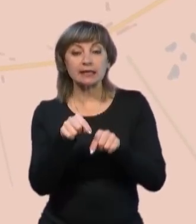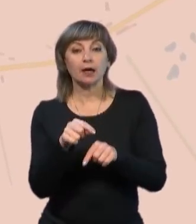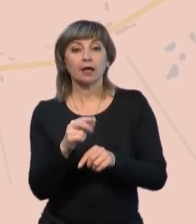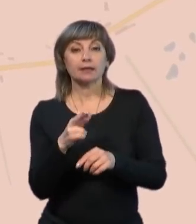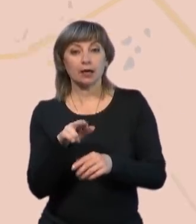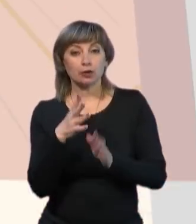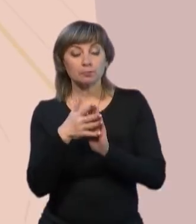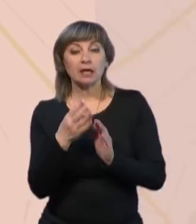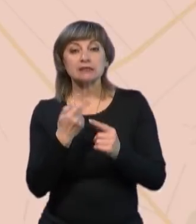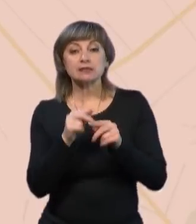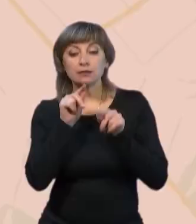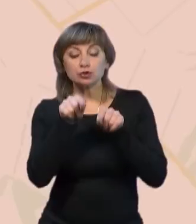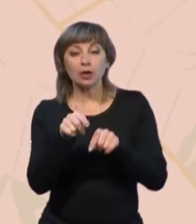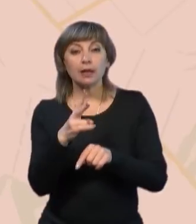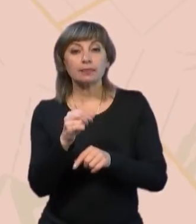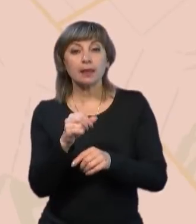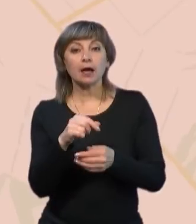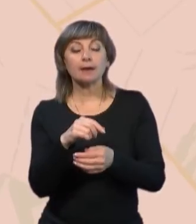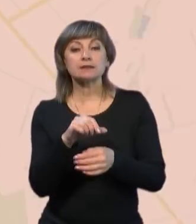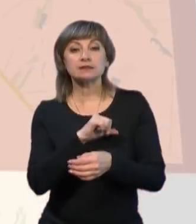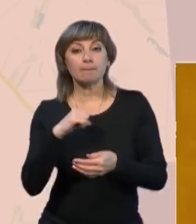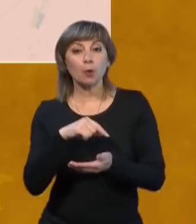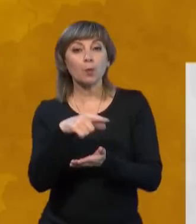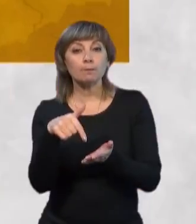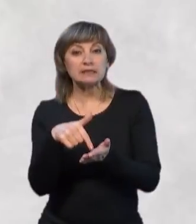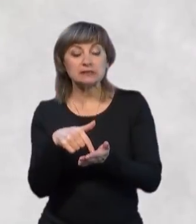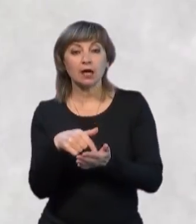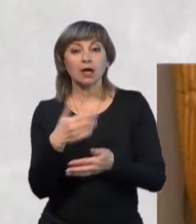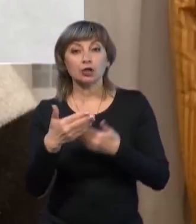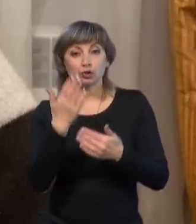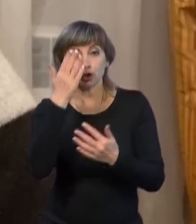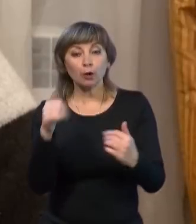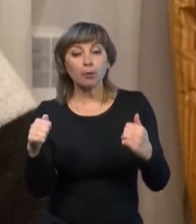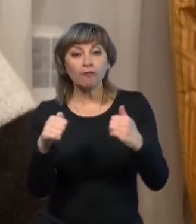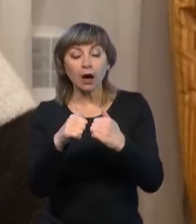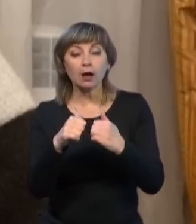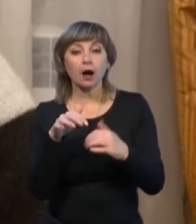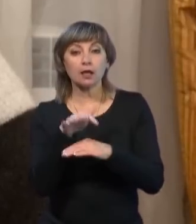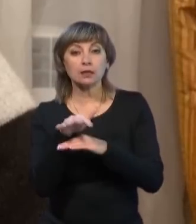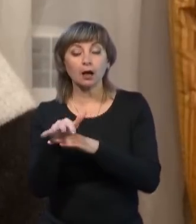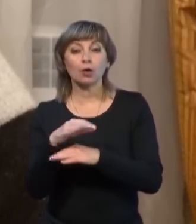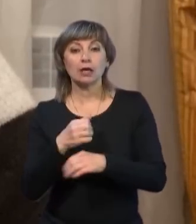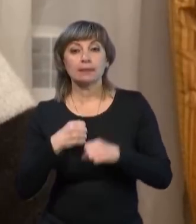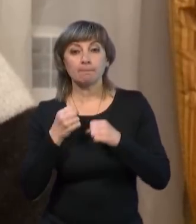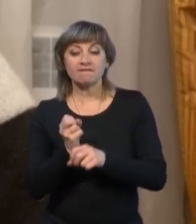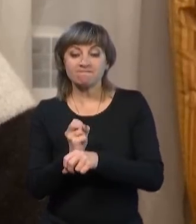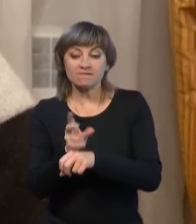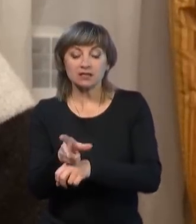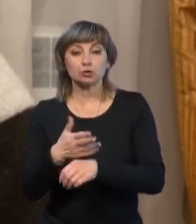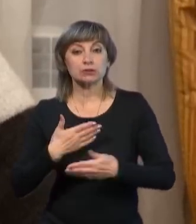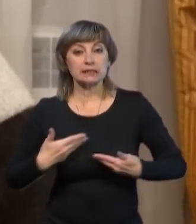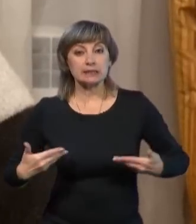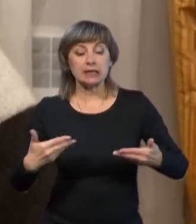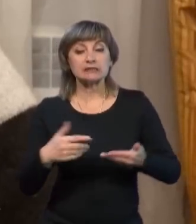розумію, зосереджені саме на самому місці. Вони йдуть в лобову атаку і намагаються витиснути нас, просто витиснути